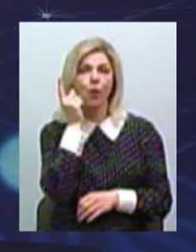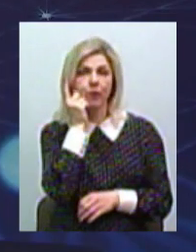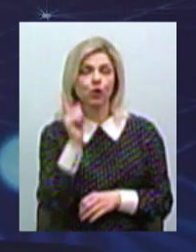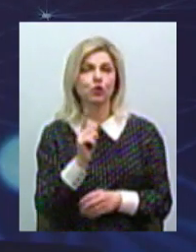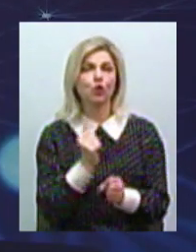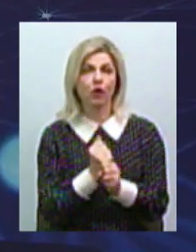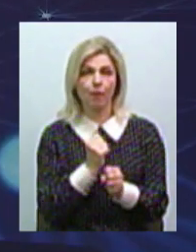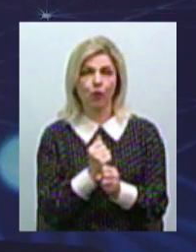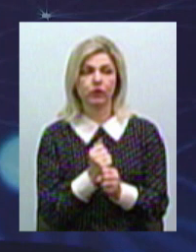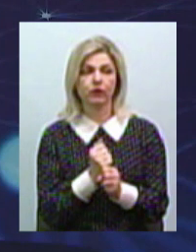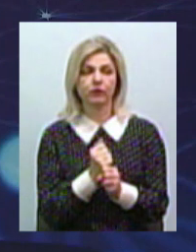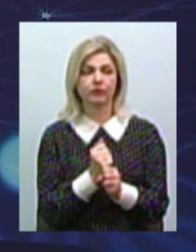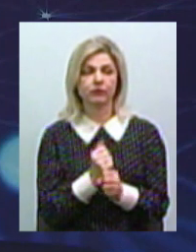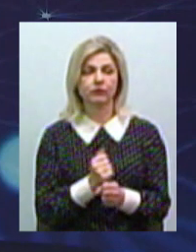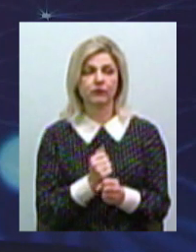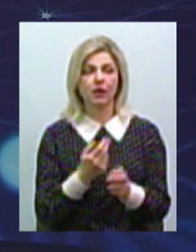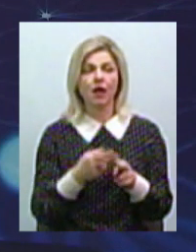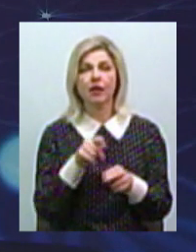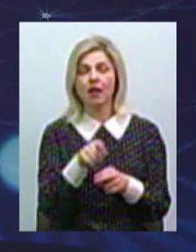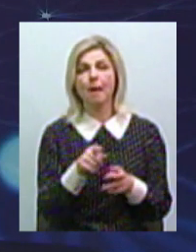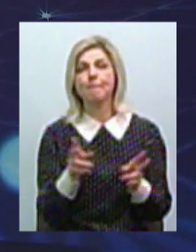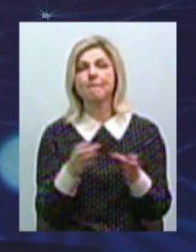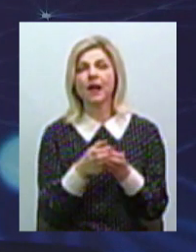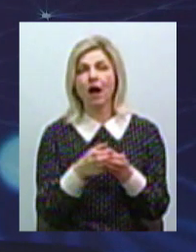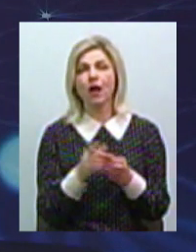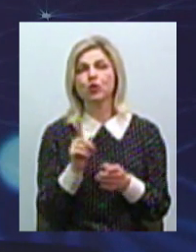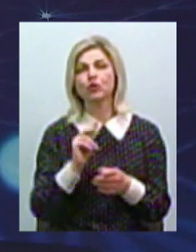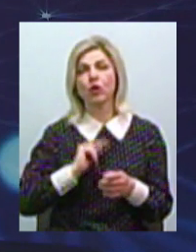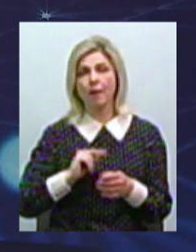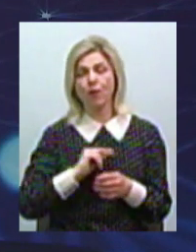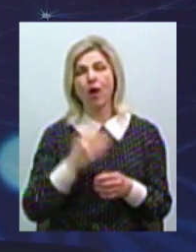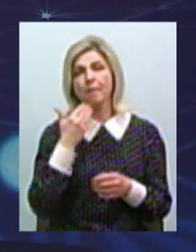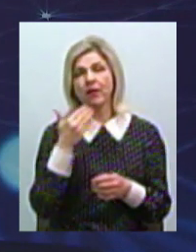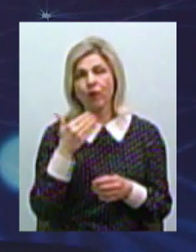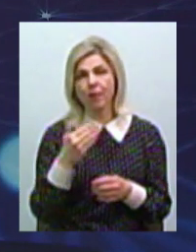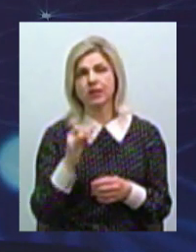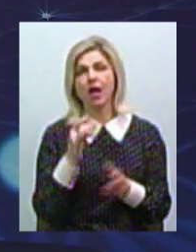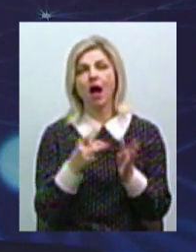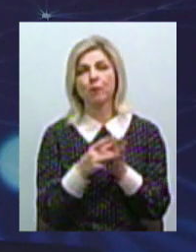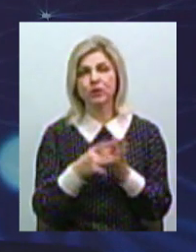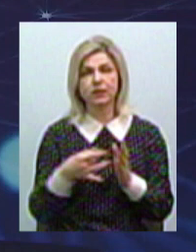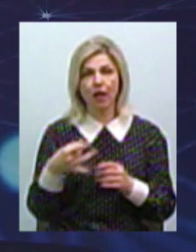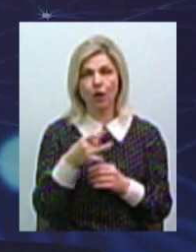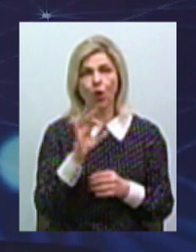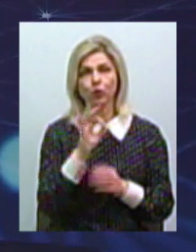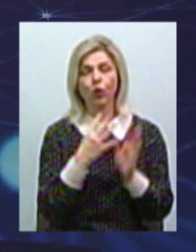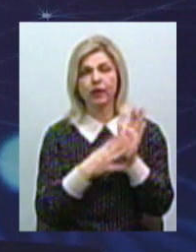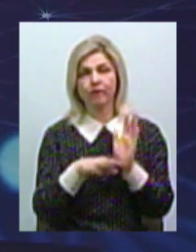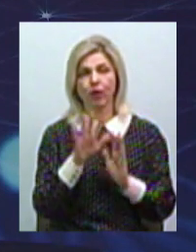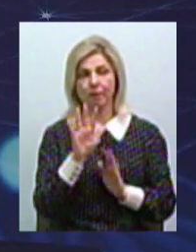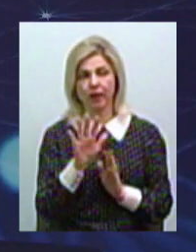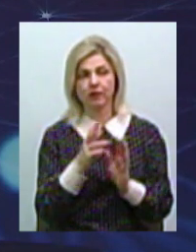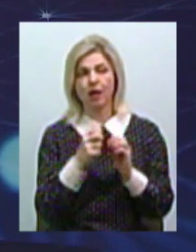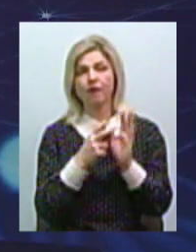працюють. Це та мобільна бригада, яка працює в місті Первомайську, Первомайському району і Арбузинському районі,